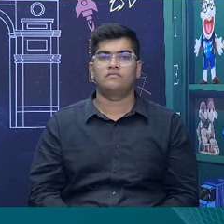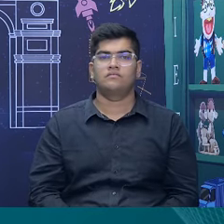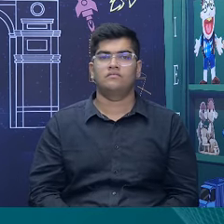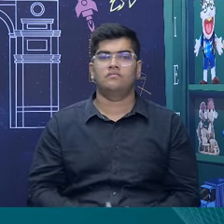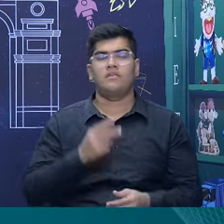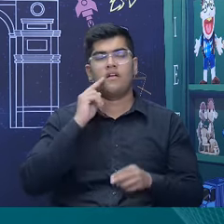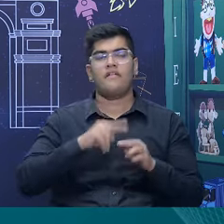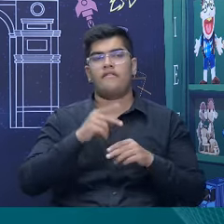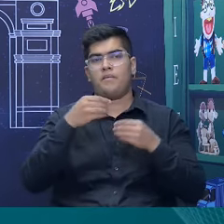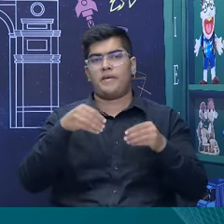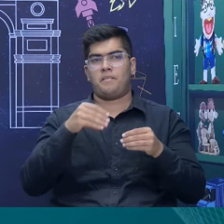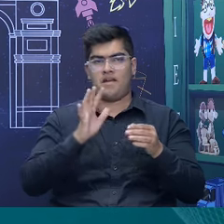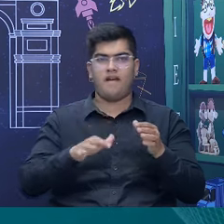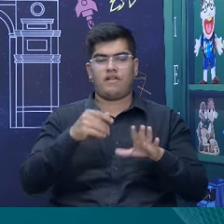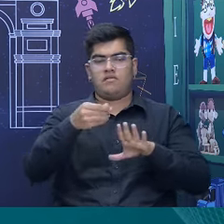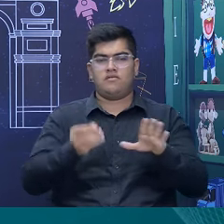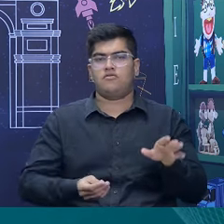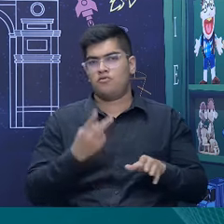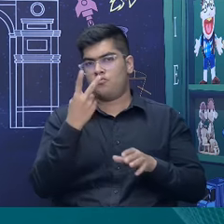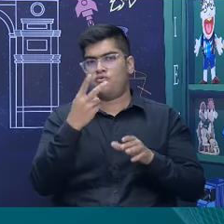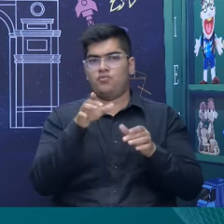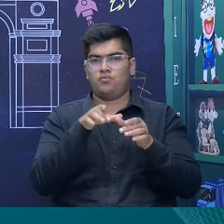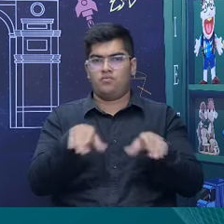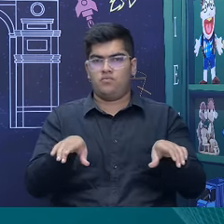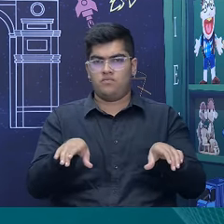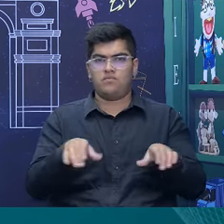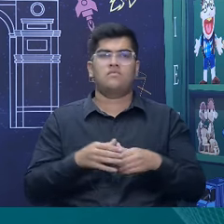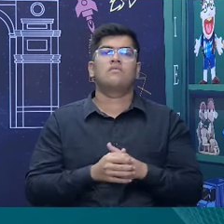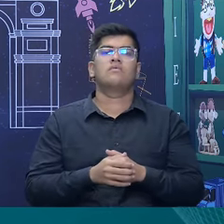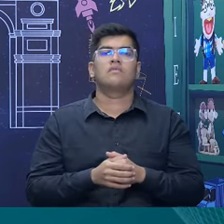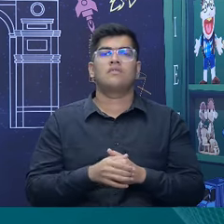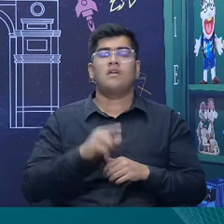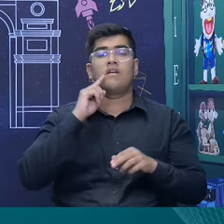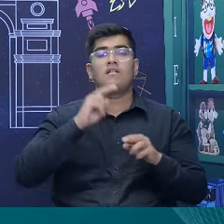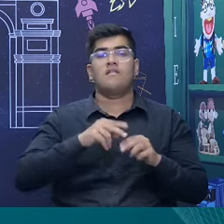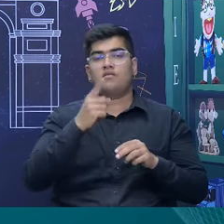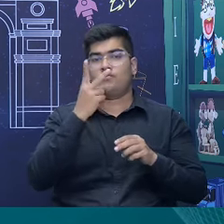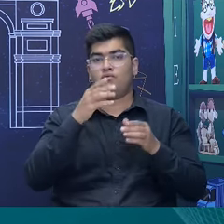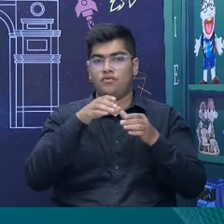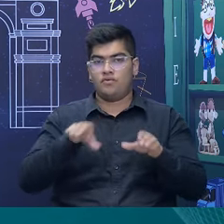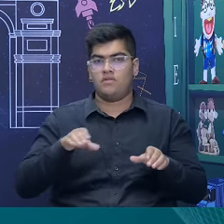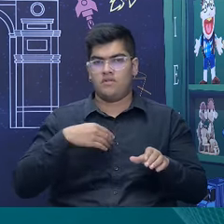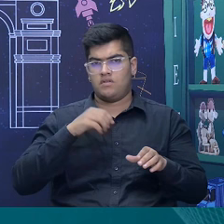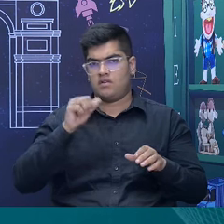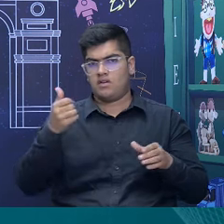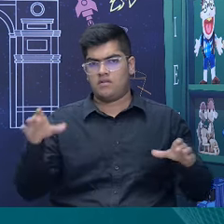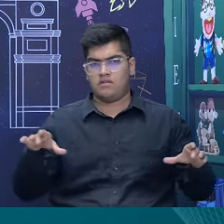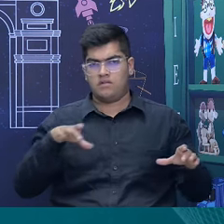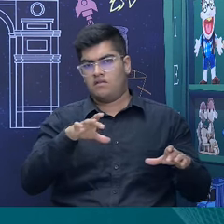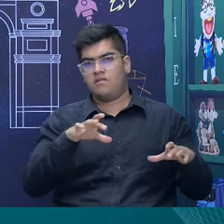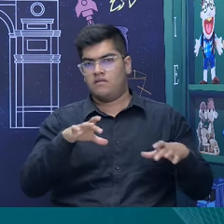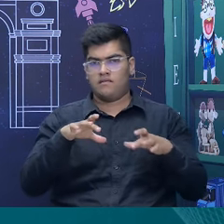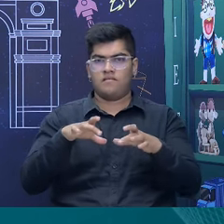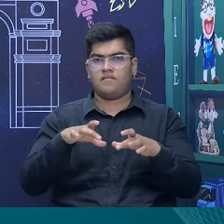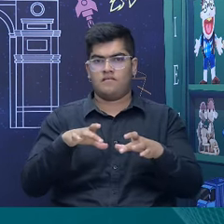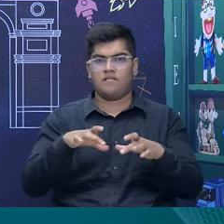टुकड़े करके देखिए अब यह जो दो टुकड़े हैं अगर मैं इसको यहां से मैंने इसको निकाला अलग अलग किया